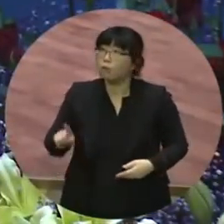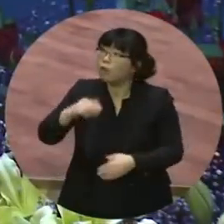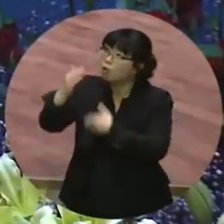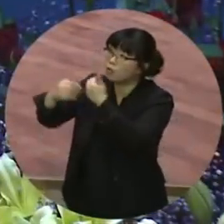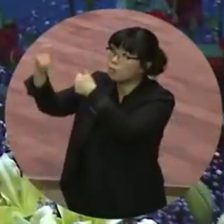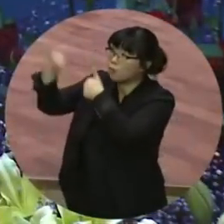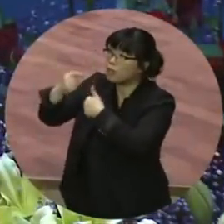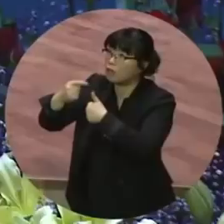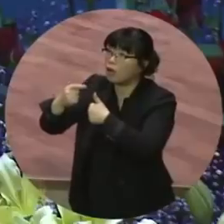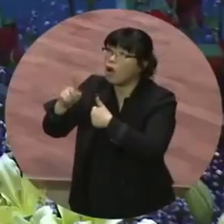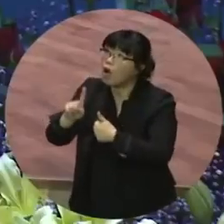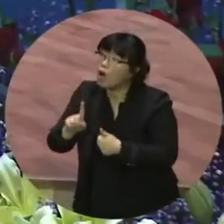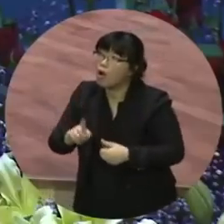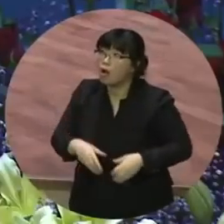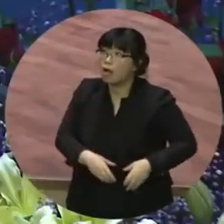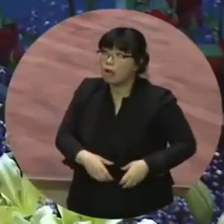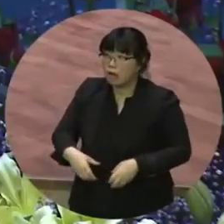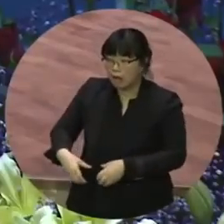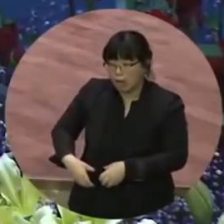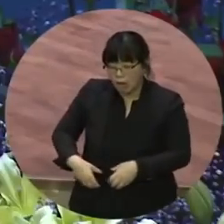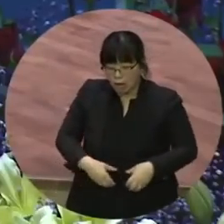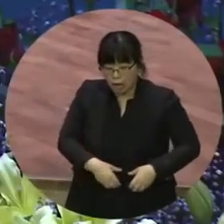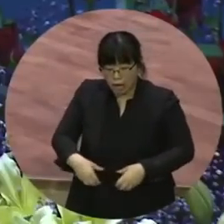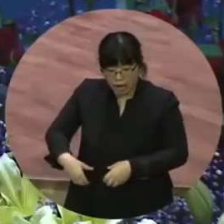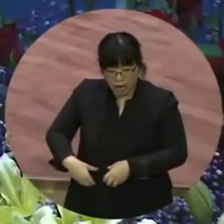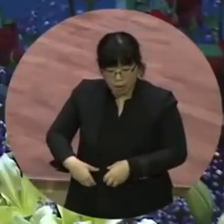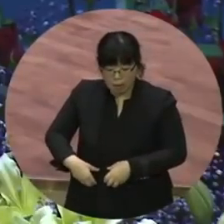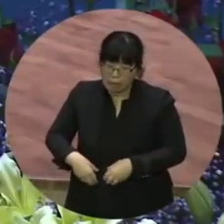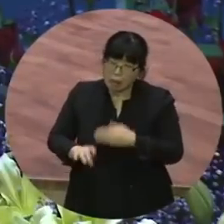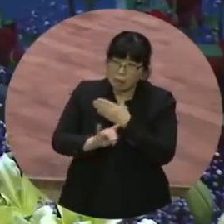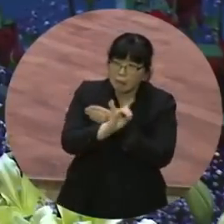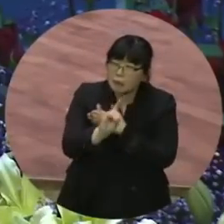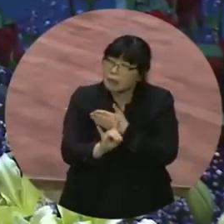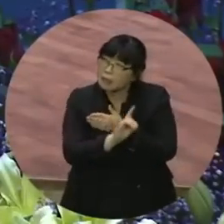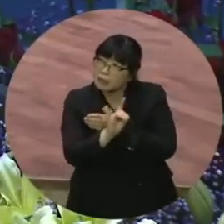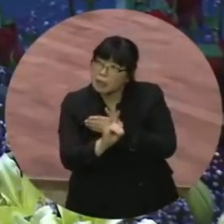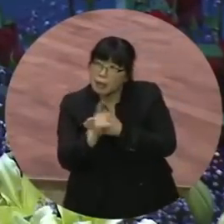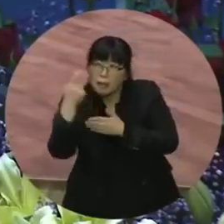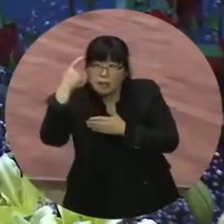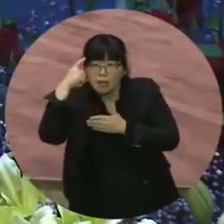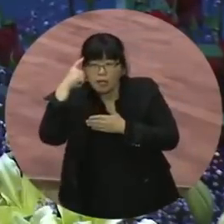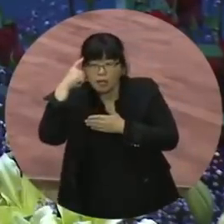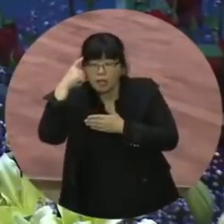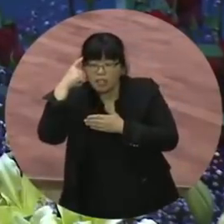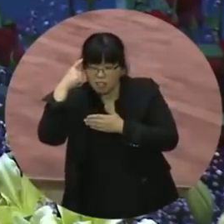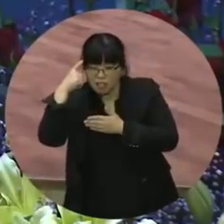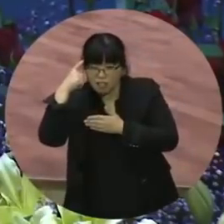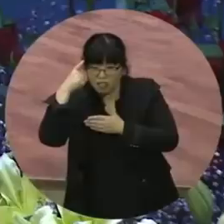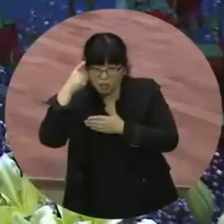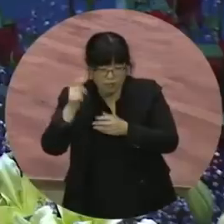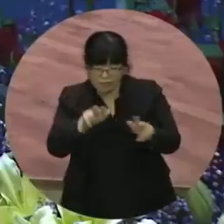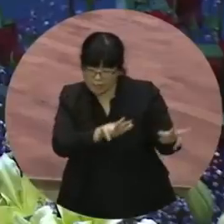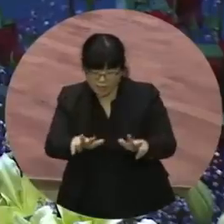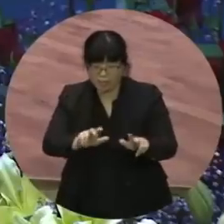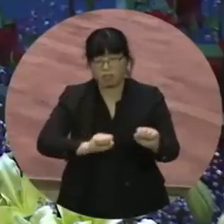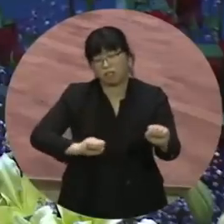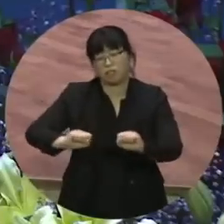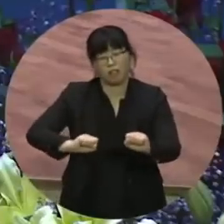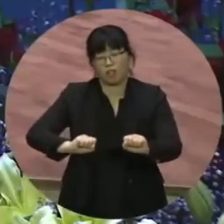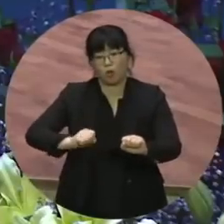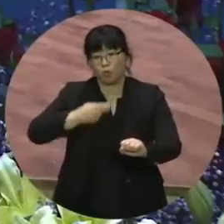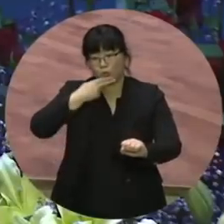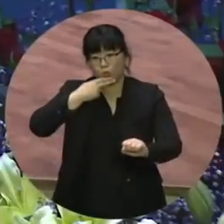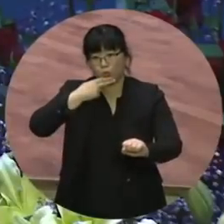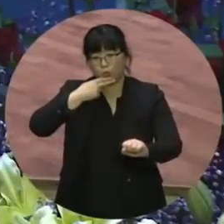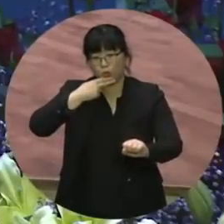머뭇거리면 뭐요? 머뭇거리면 핑계거리가 생기죠. 머뭇거리는 순간에 절대 순종 못 합니다. 그래서 적시로입니다,